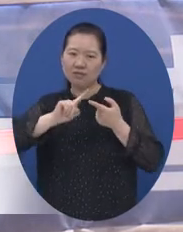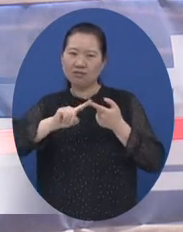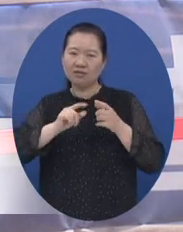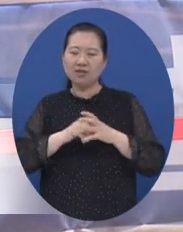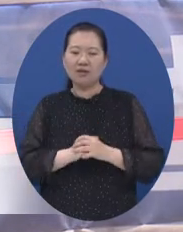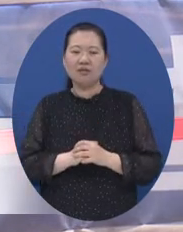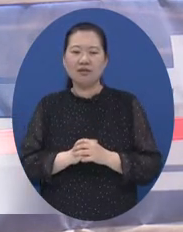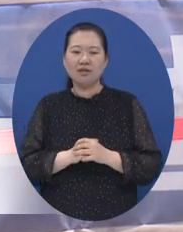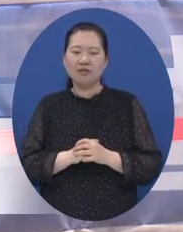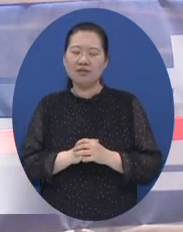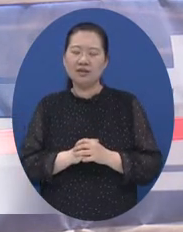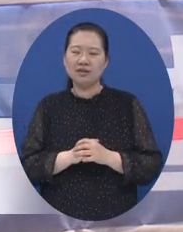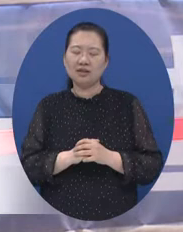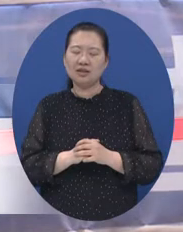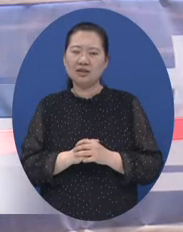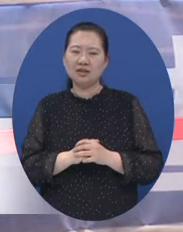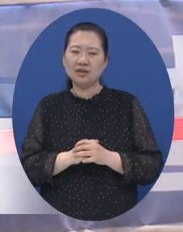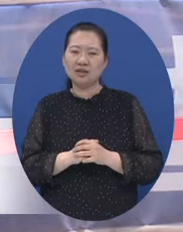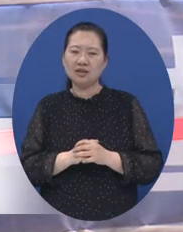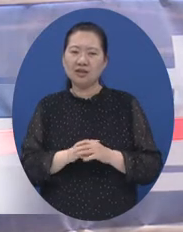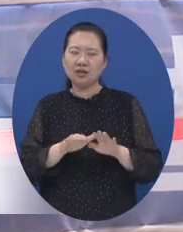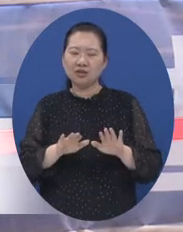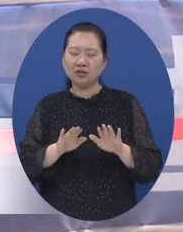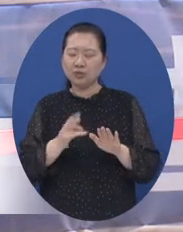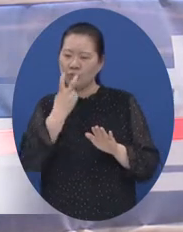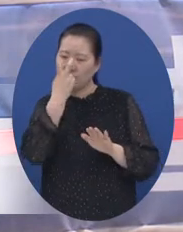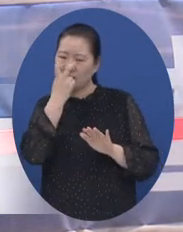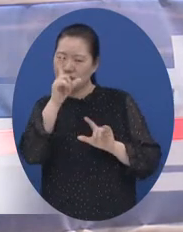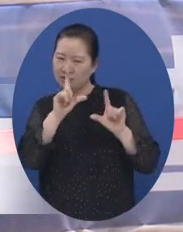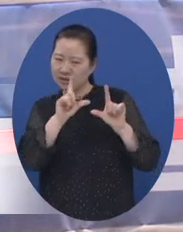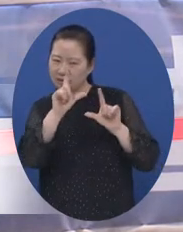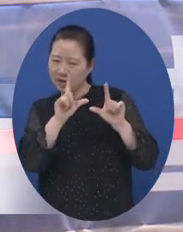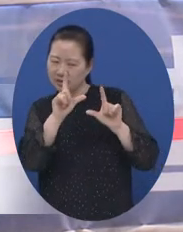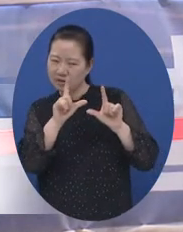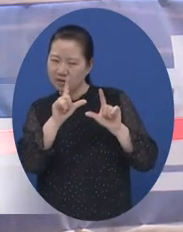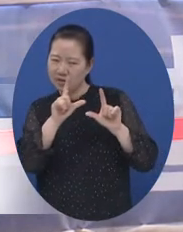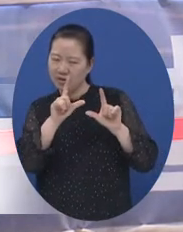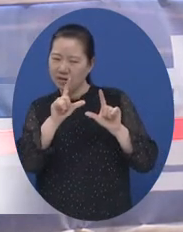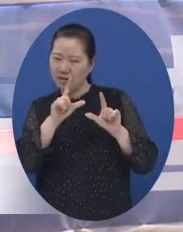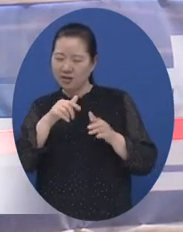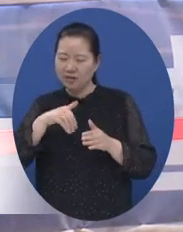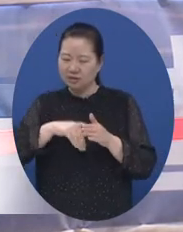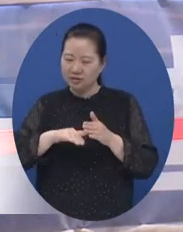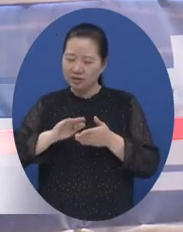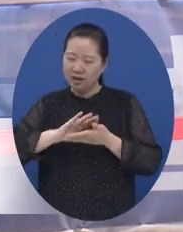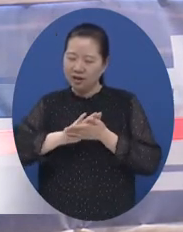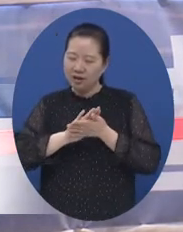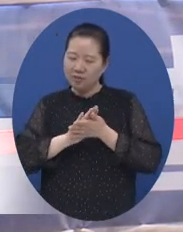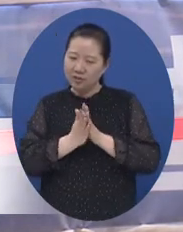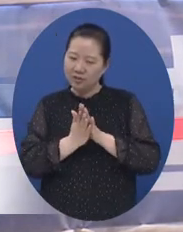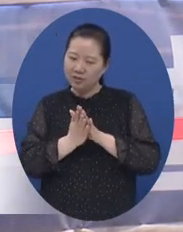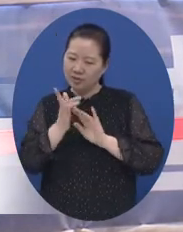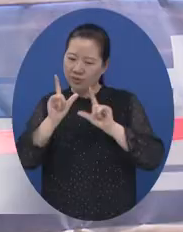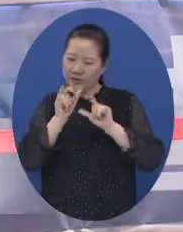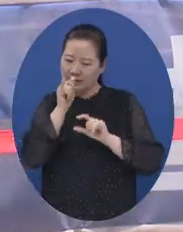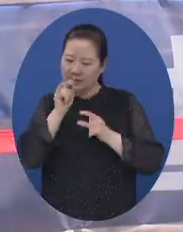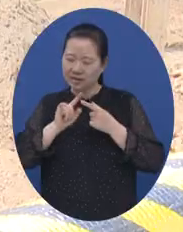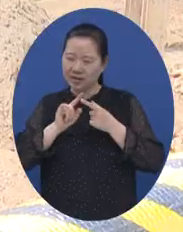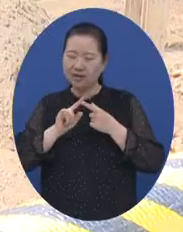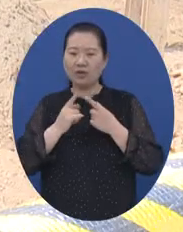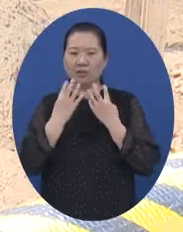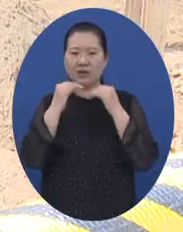그 개척기 그 관리한 상태에서 주위에 집안 치마 변이가 생기고 있는지 그런 걸 중점적으로